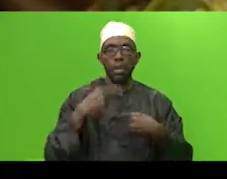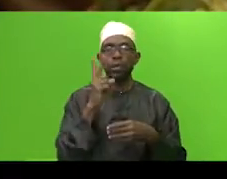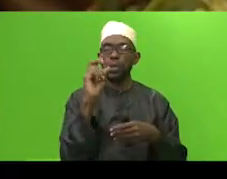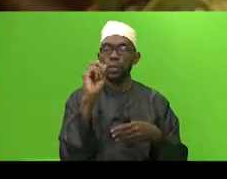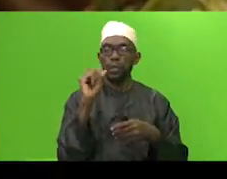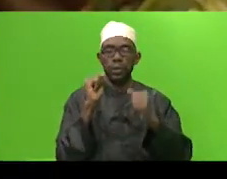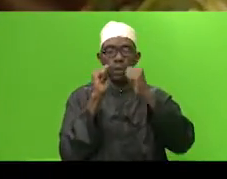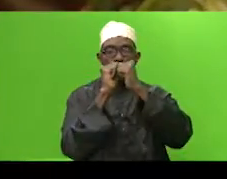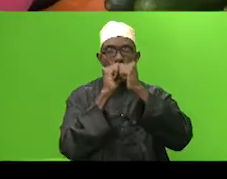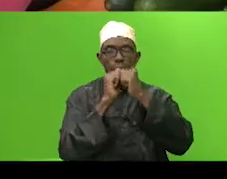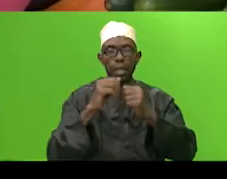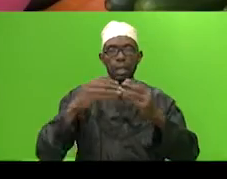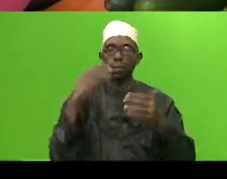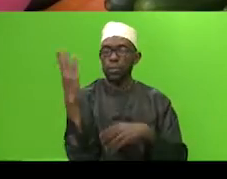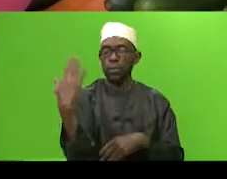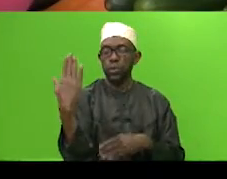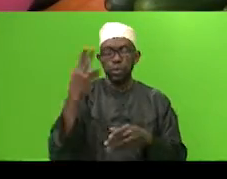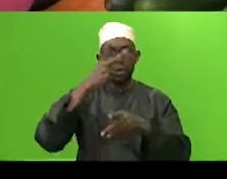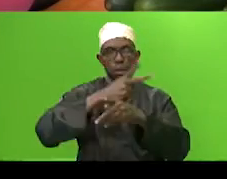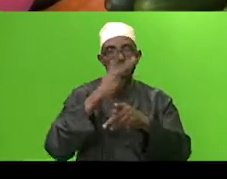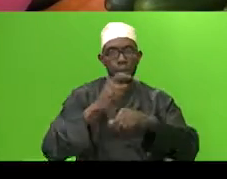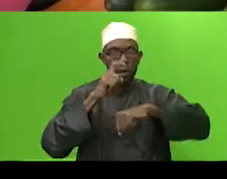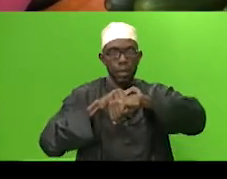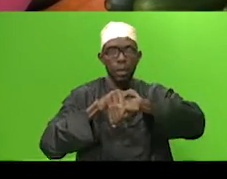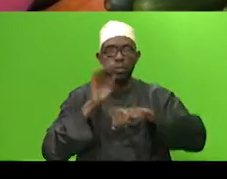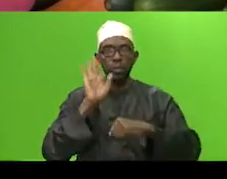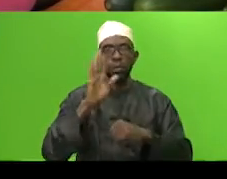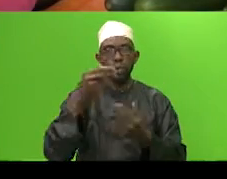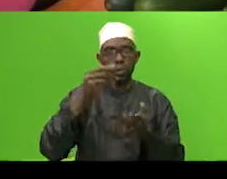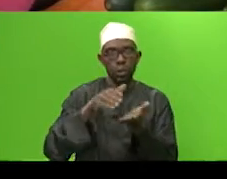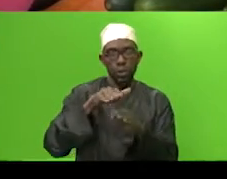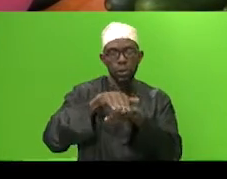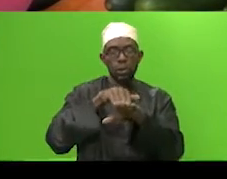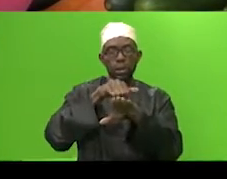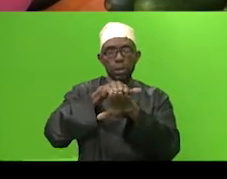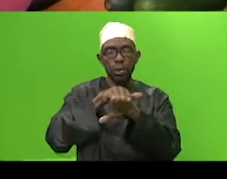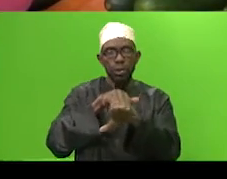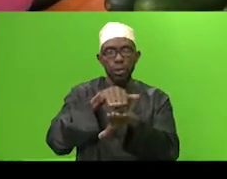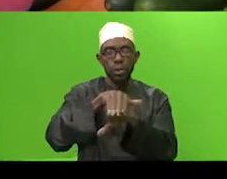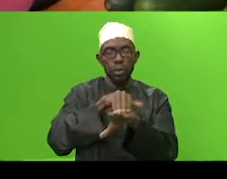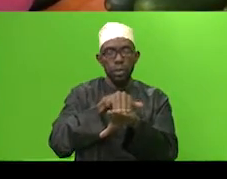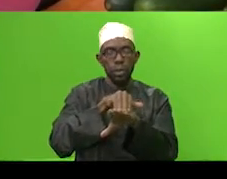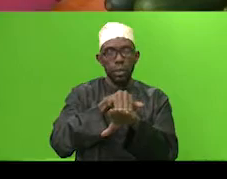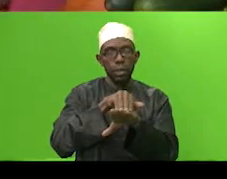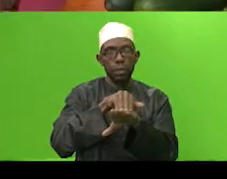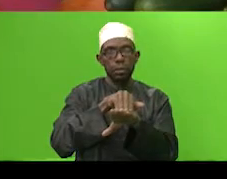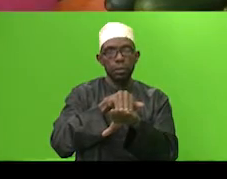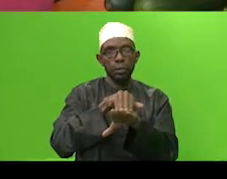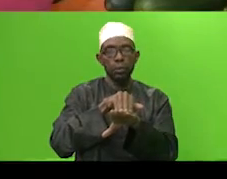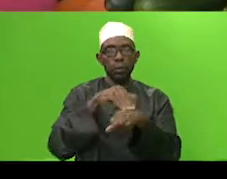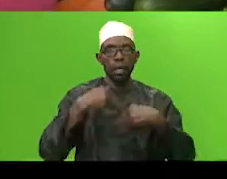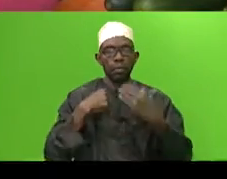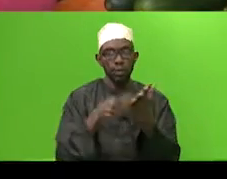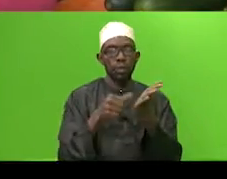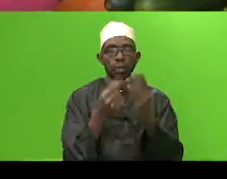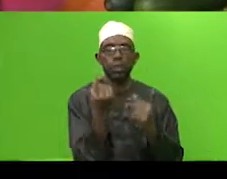kumi na kuwekea sukuma. Lakini wakati likatazwa kidogo kidogo, tukaanza kuuziwa. Kulikuwa na shida